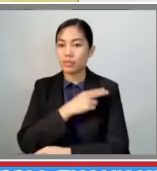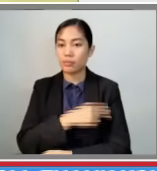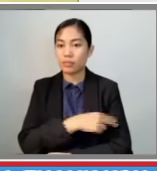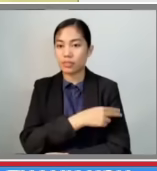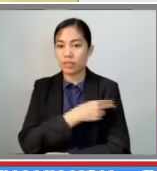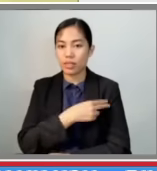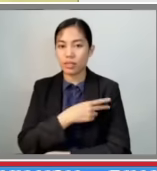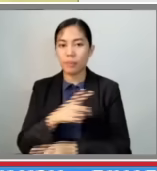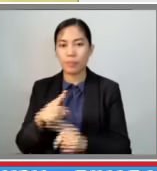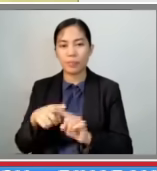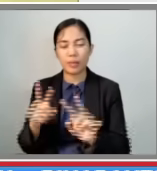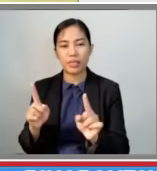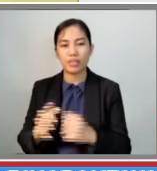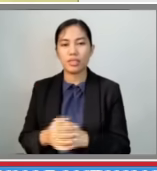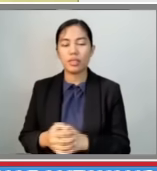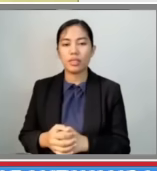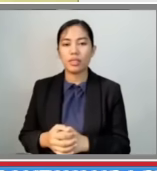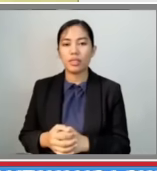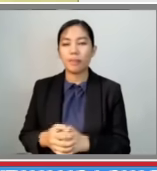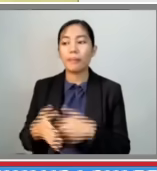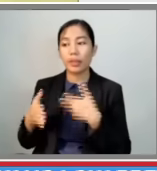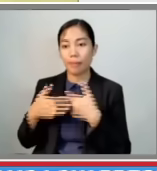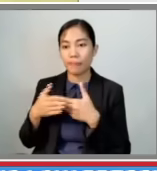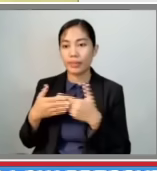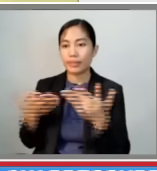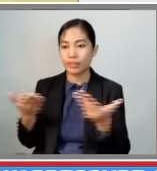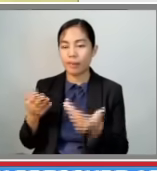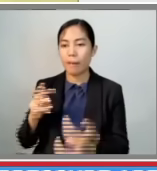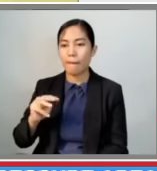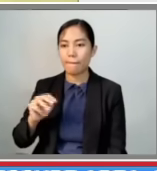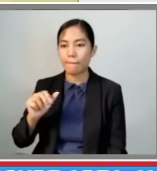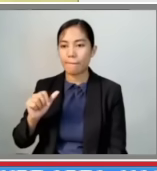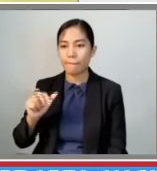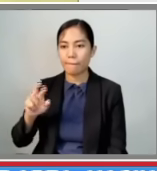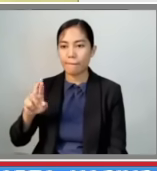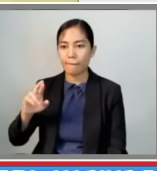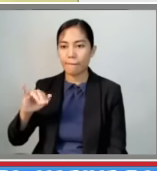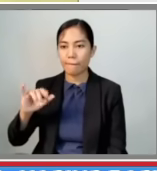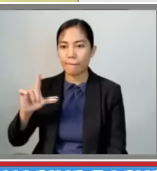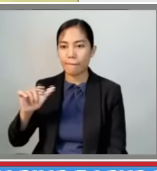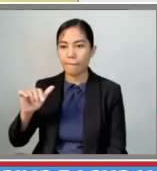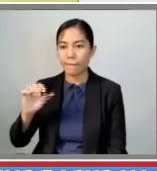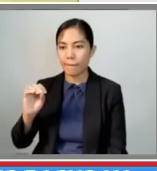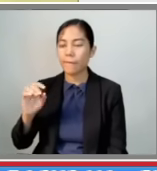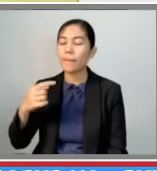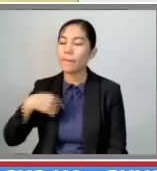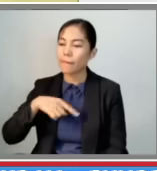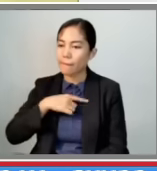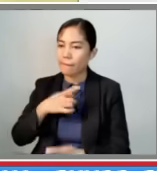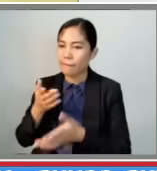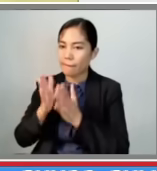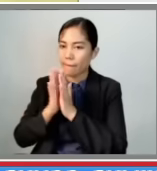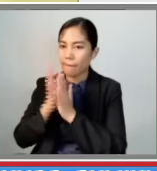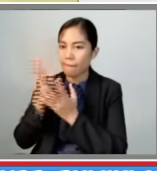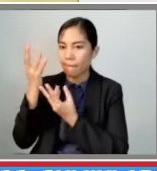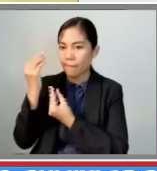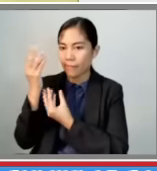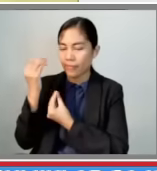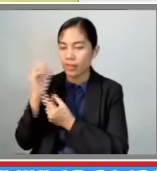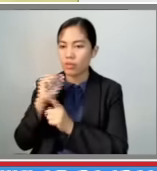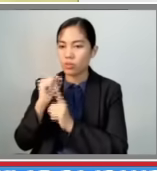ano, malapit lang po dito sa Marilao. So we will follow up po yung situation kung ano pong nangyari po sa kanya, sir. So